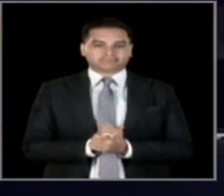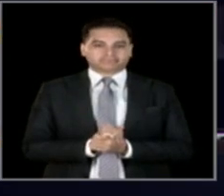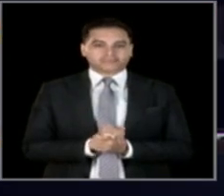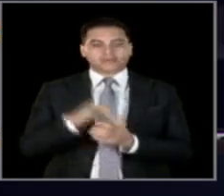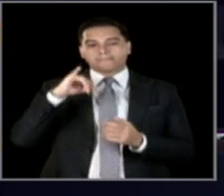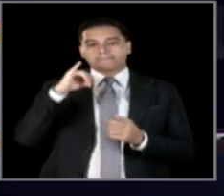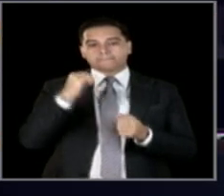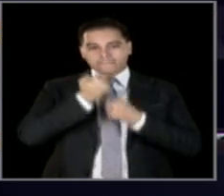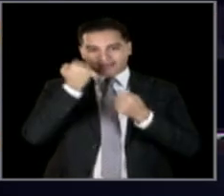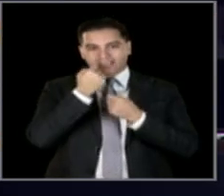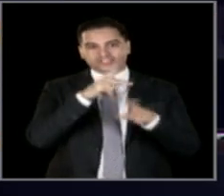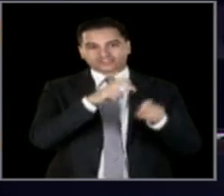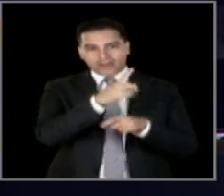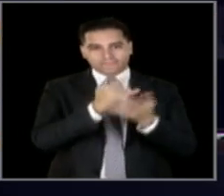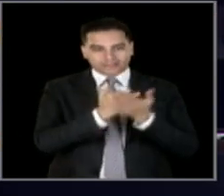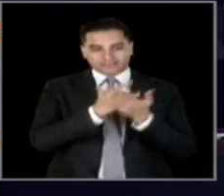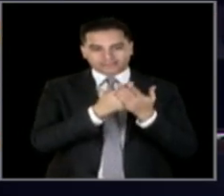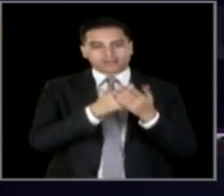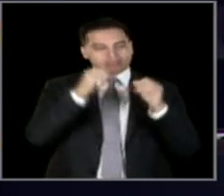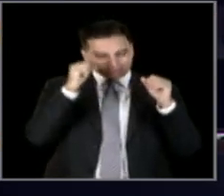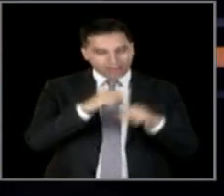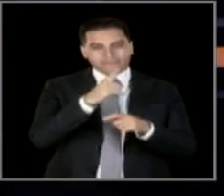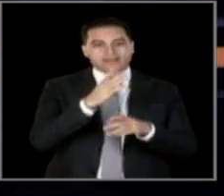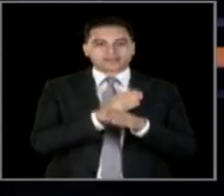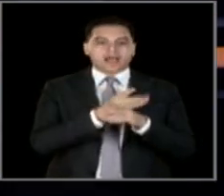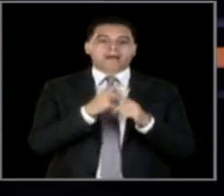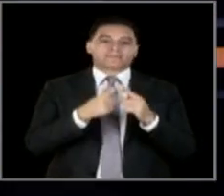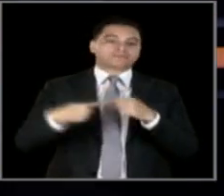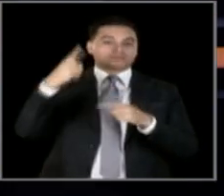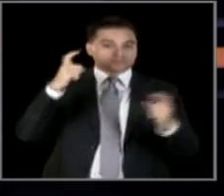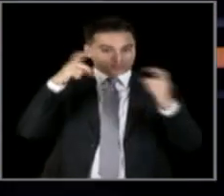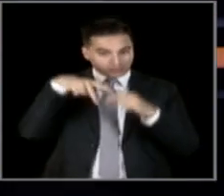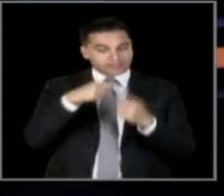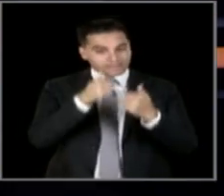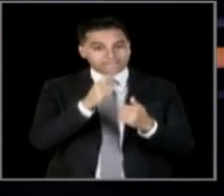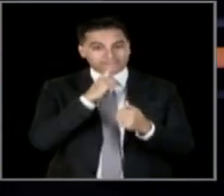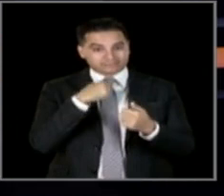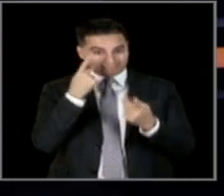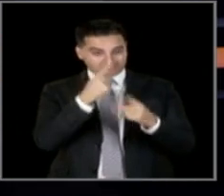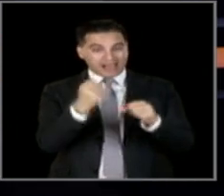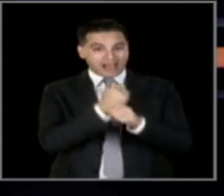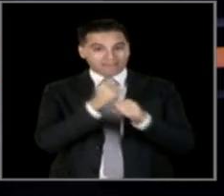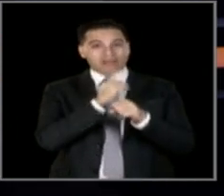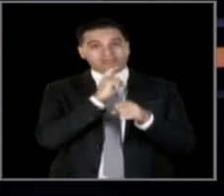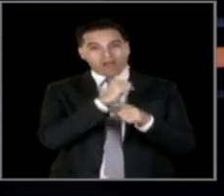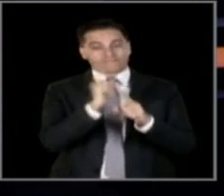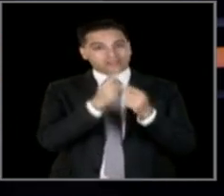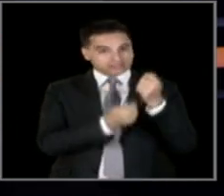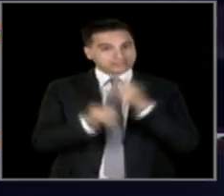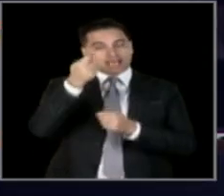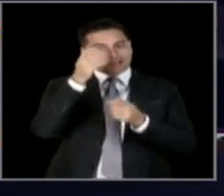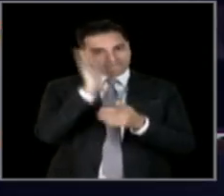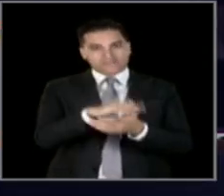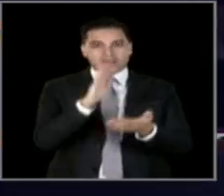من اللمحة الشرقية، تأهلتوا لدور الثمانية، ولكن مش ده الأداء اللي أنا متوقعه منكم